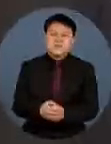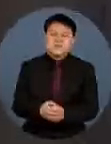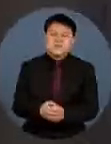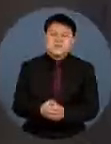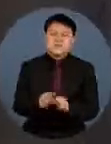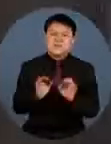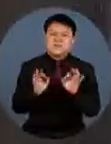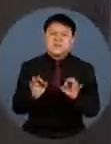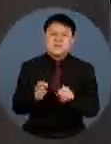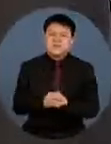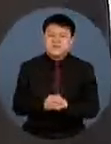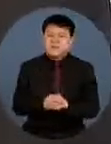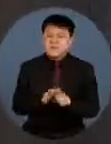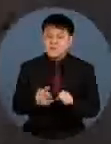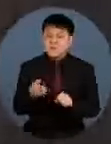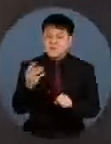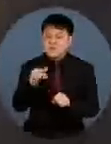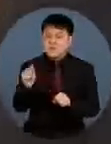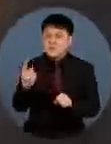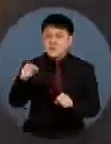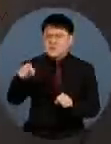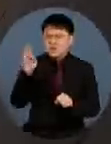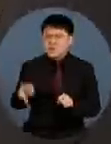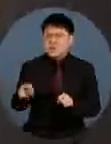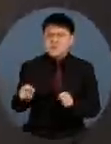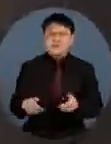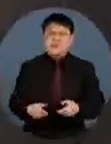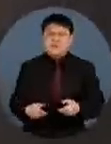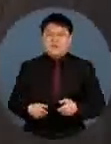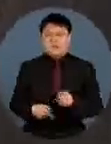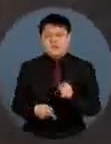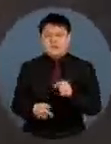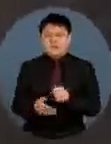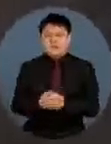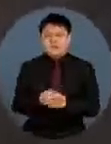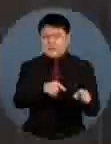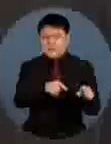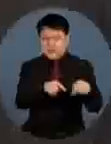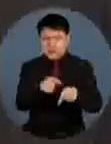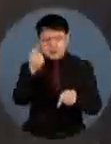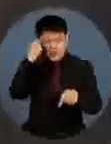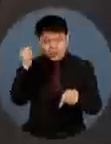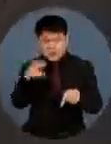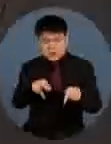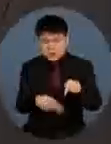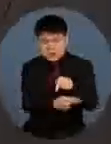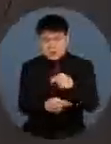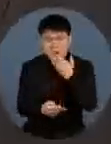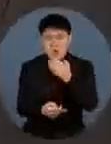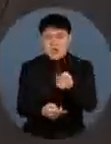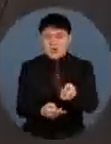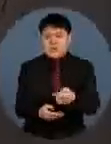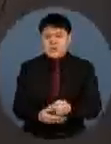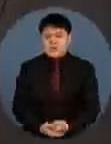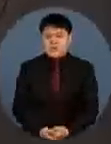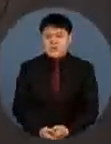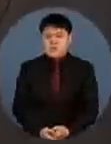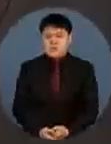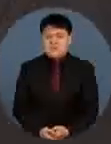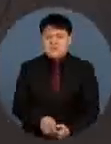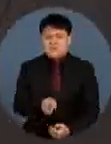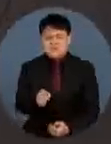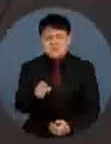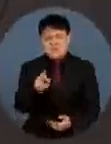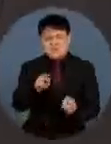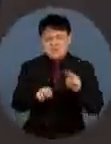맞아야 되는데 늘었죠. 여기를 호구를 쳤어야 된다. 아, 이쪽을 받지 않고요. 해보겠습니다. 그럼 네. 여기를 젖혀도 되젖히는 수가 있습니다. 아, 이렇게요? 물론 이렇게 안